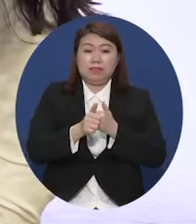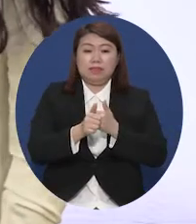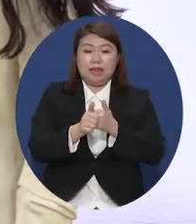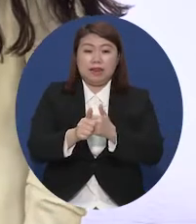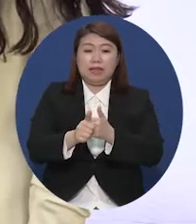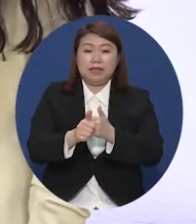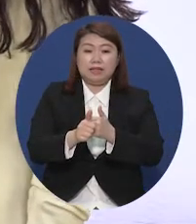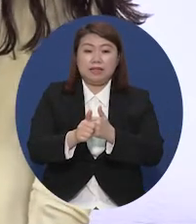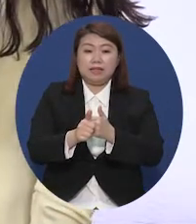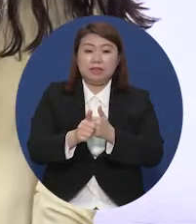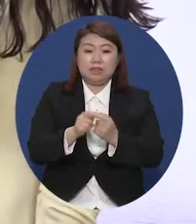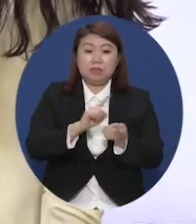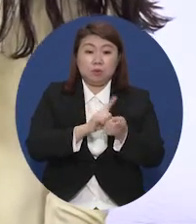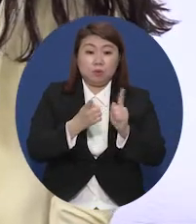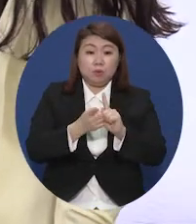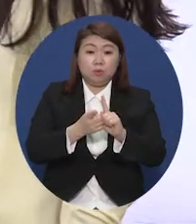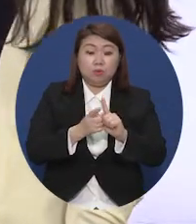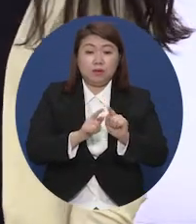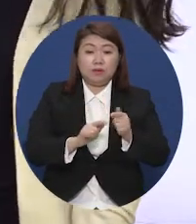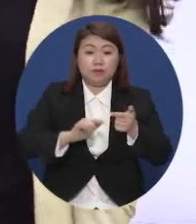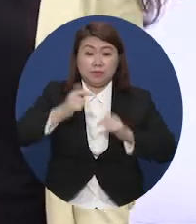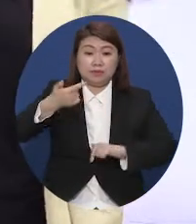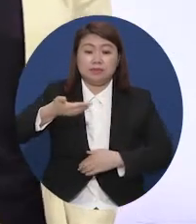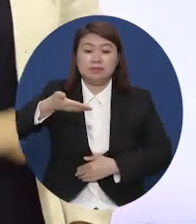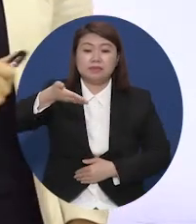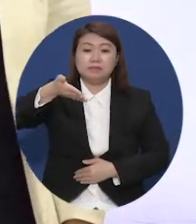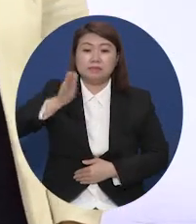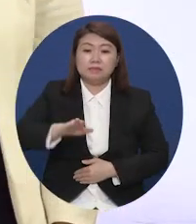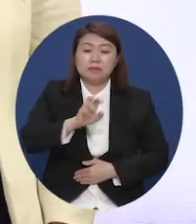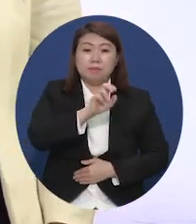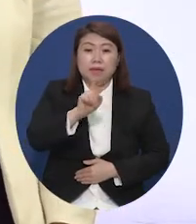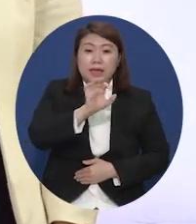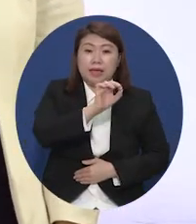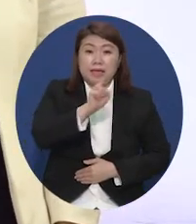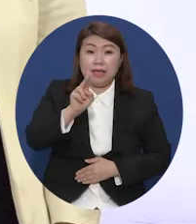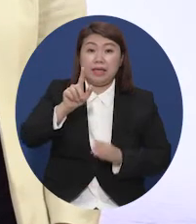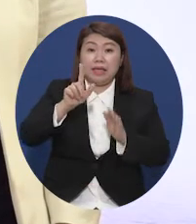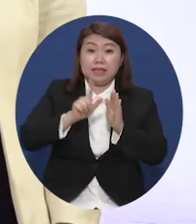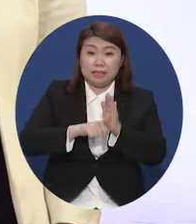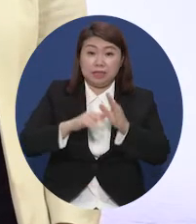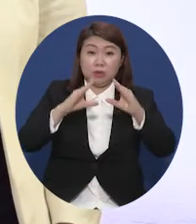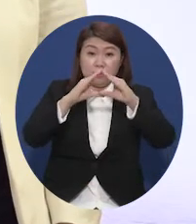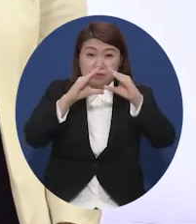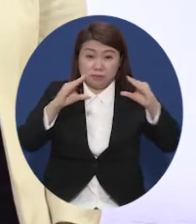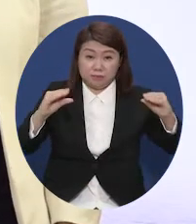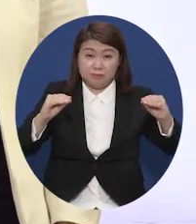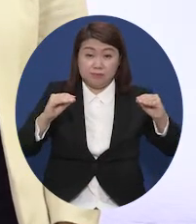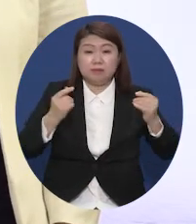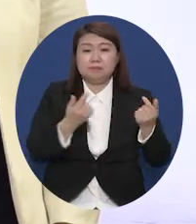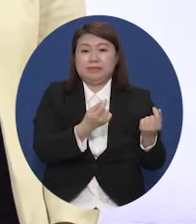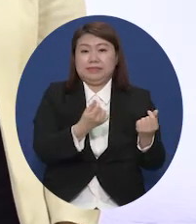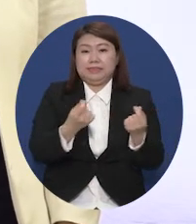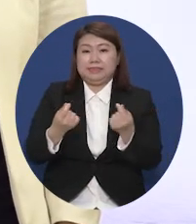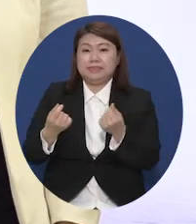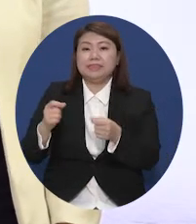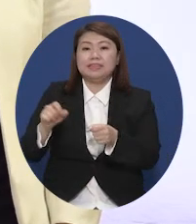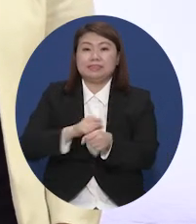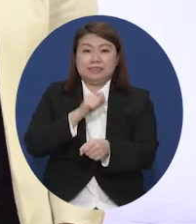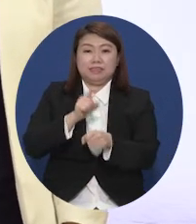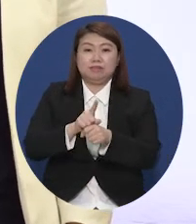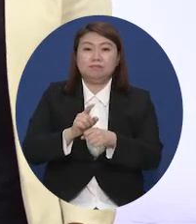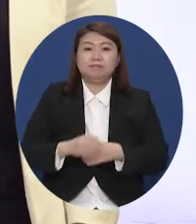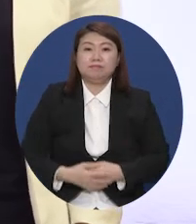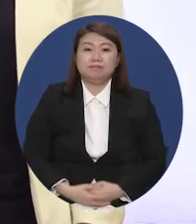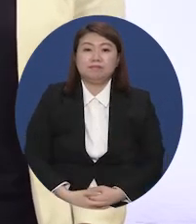높이 규모에 따라서 조금씩 다르긴 하지만 마야 고전기 때 발견되는 피라미드들의 공통적인 건축 양식의